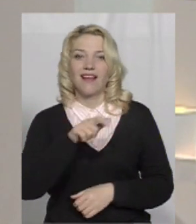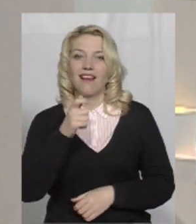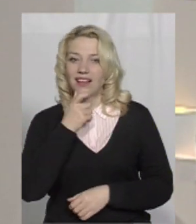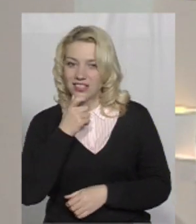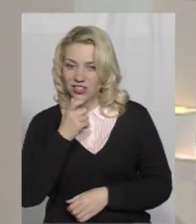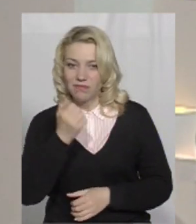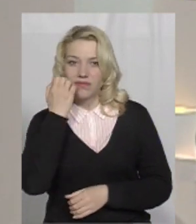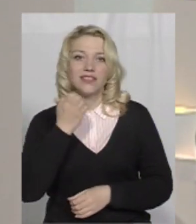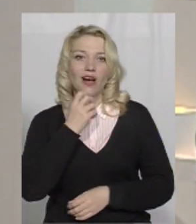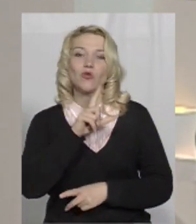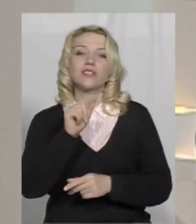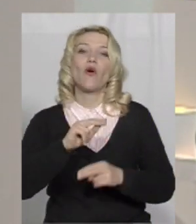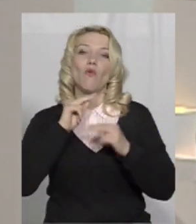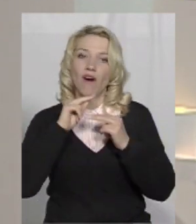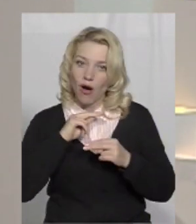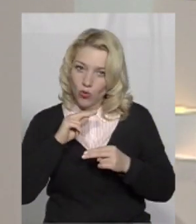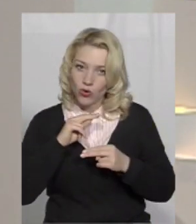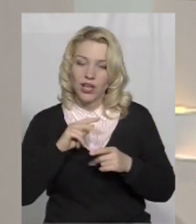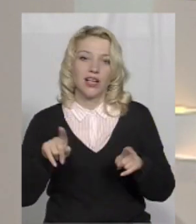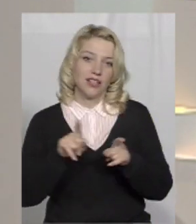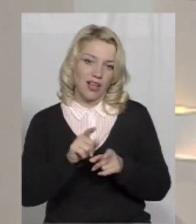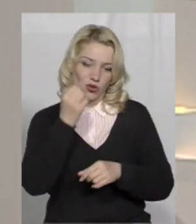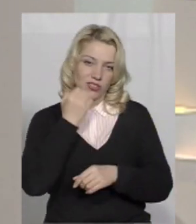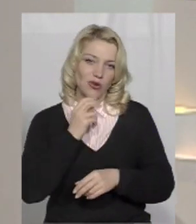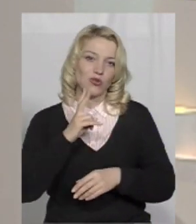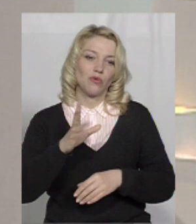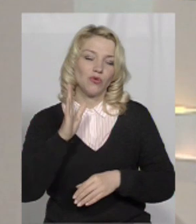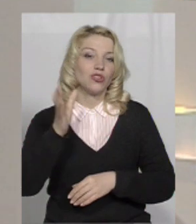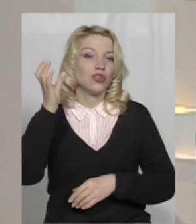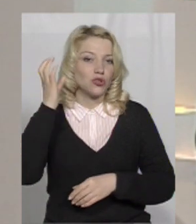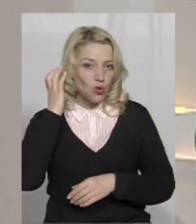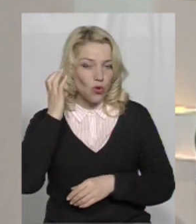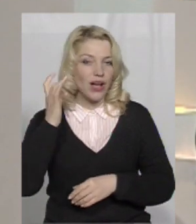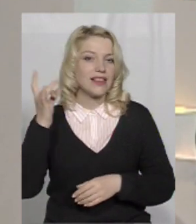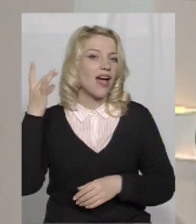Глядачам дякую за увагу. Також дякую тим, хто буде слухати